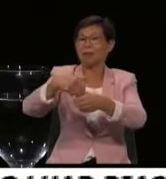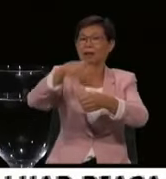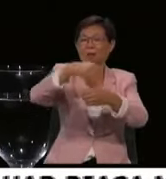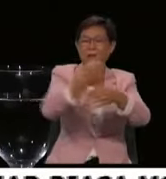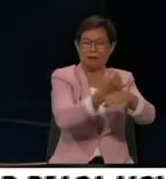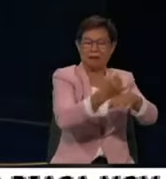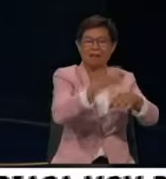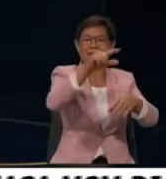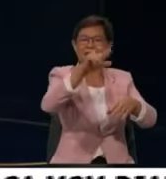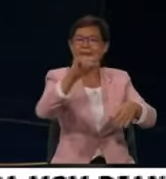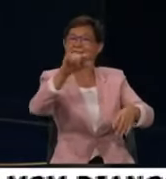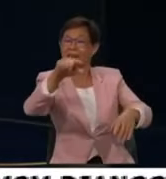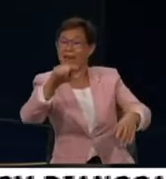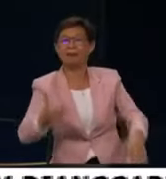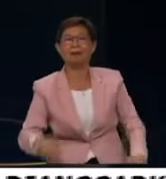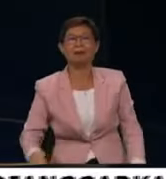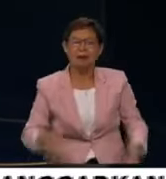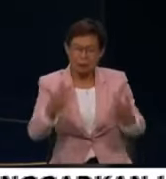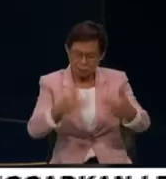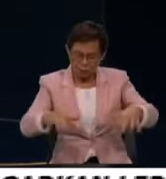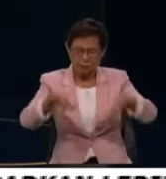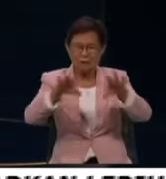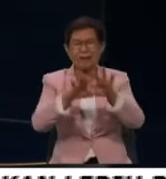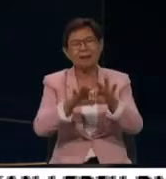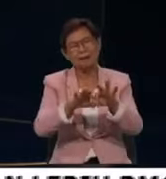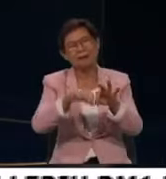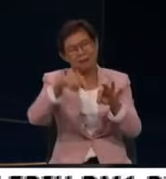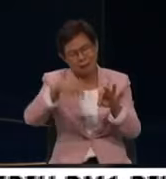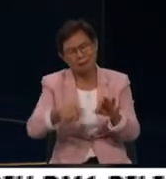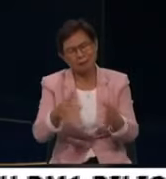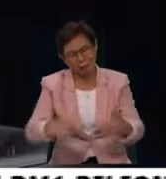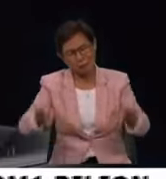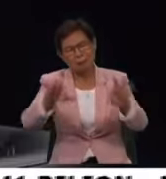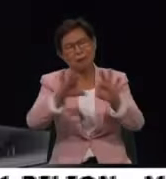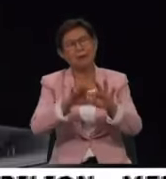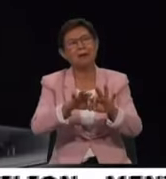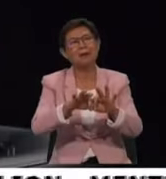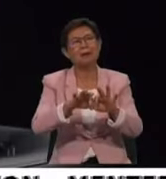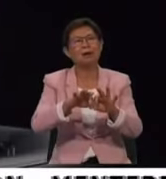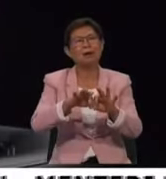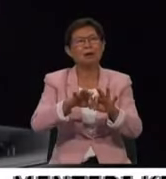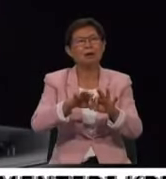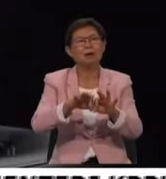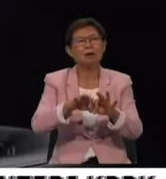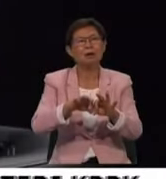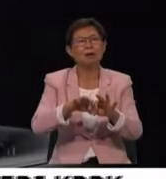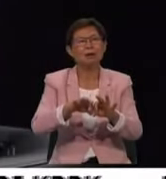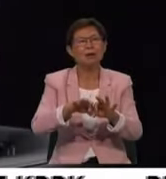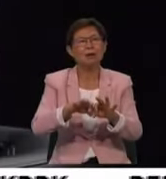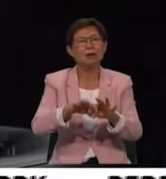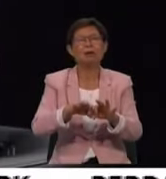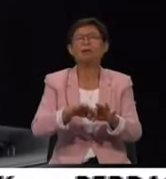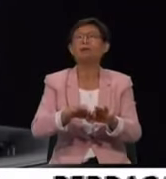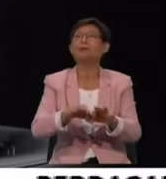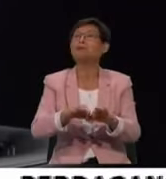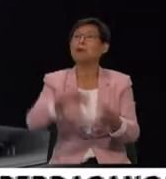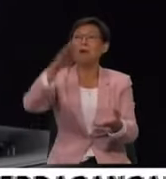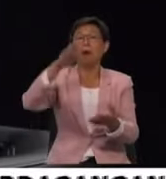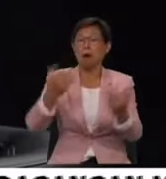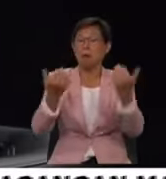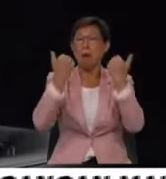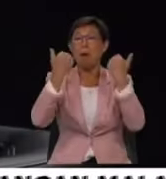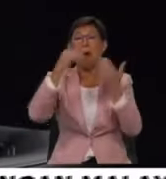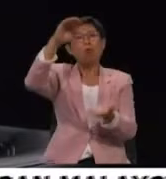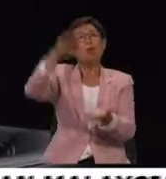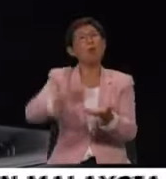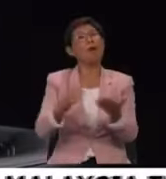industri penting. Saya saya lihat a Wena ini satu industri h yang mengurangkan rakyat kita daripada menjadi pengangguh. Ya. Kalau